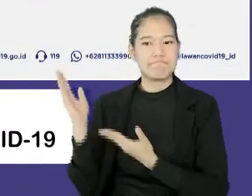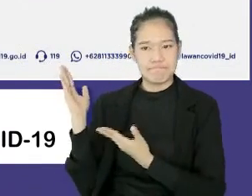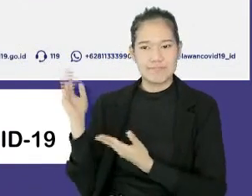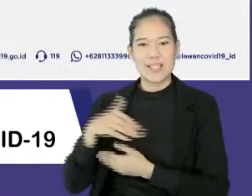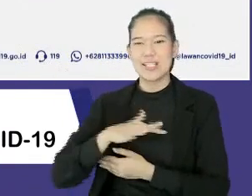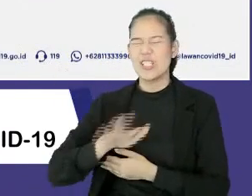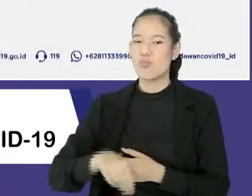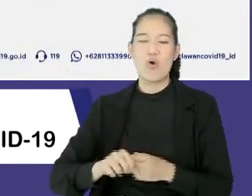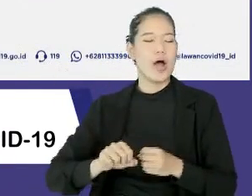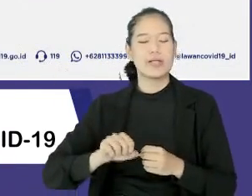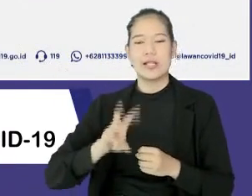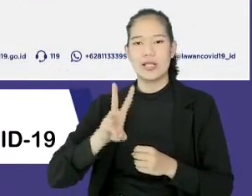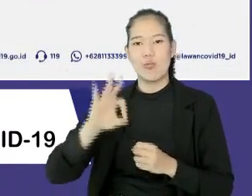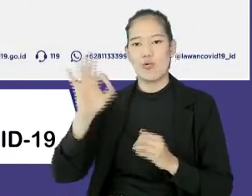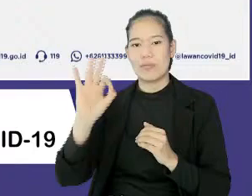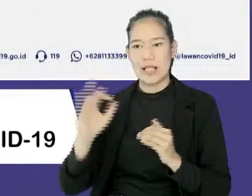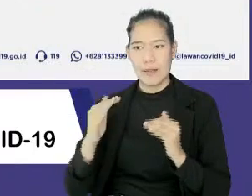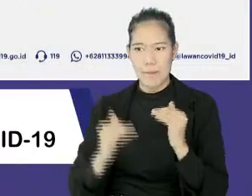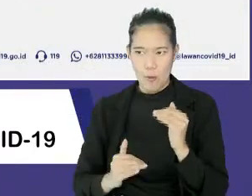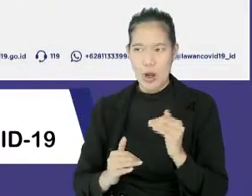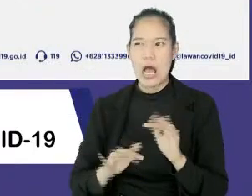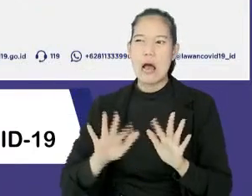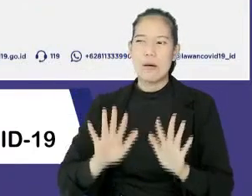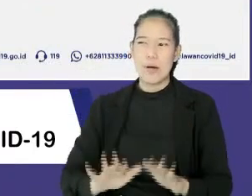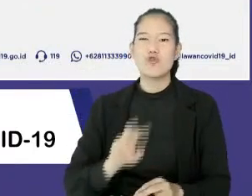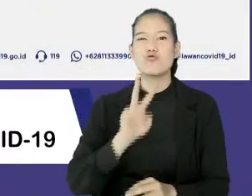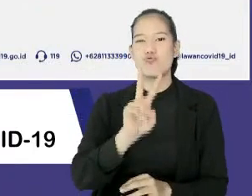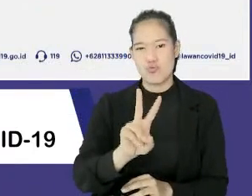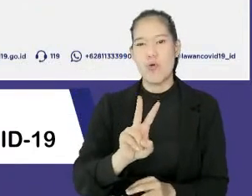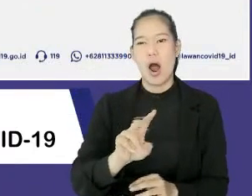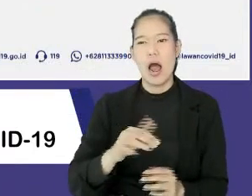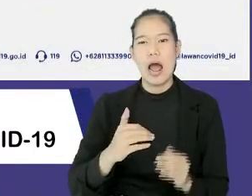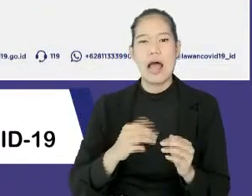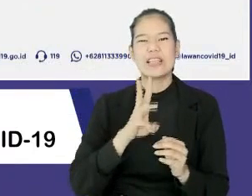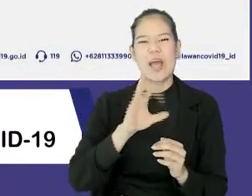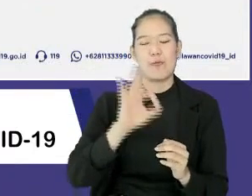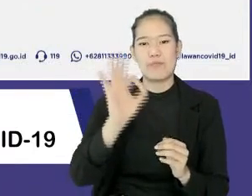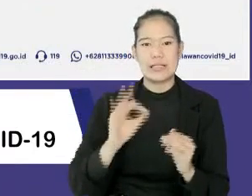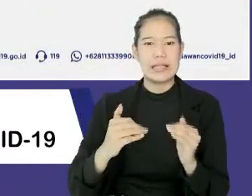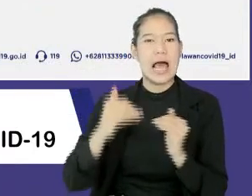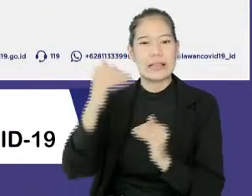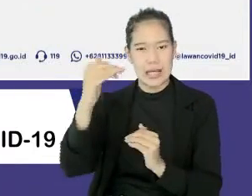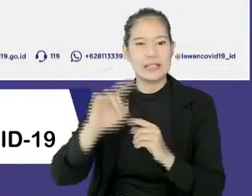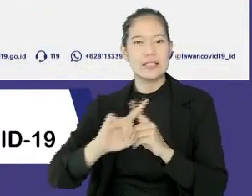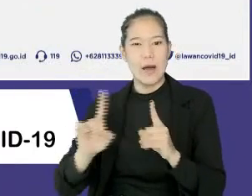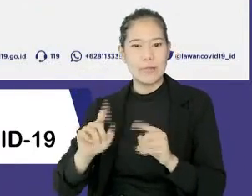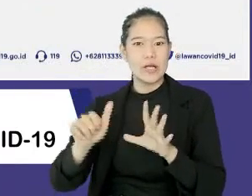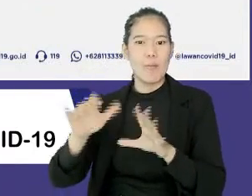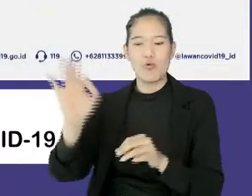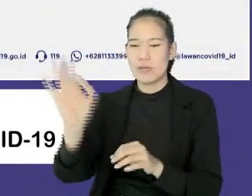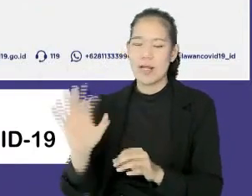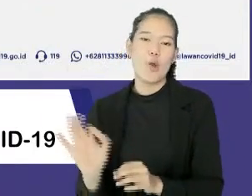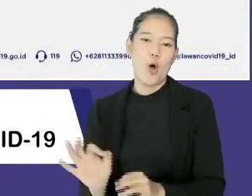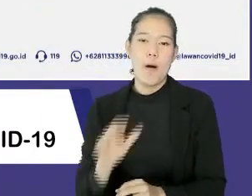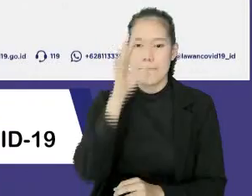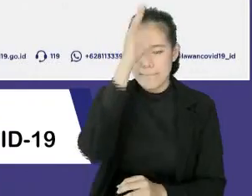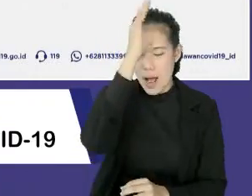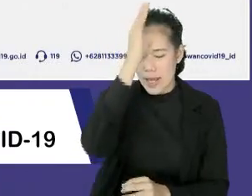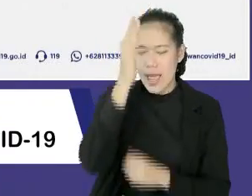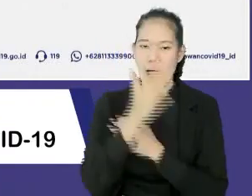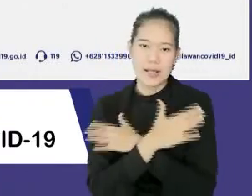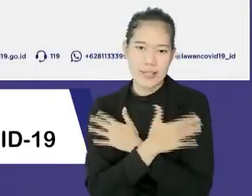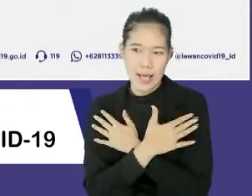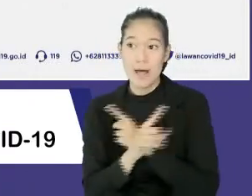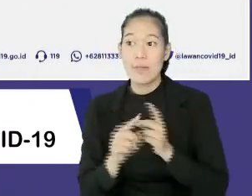semua sudah di bahan puluh persen hanya ada dua yang diatas 30 tapi masih dibawah 60 ini Bali sama Aceh tapi